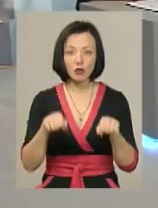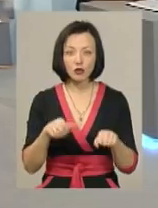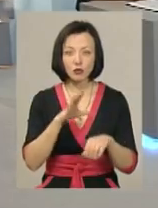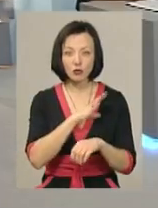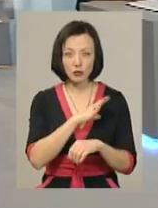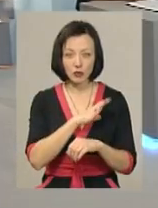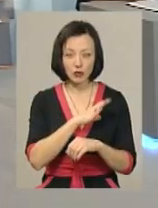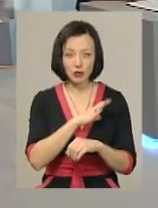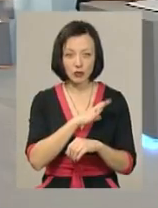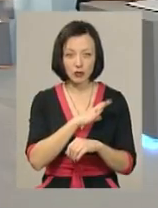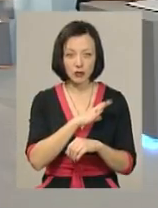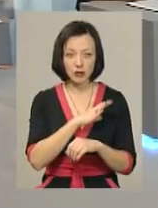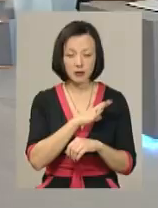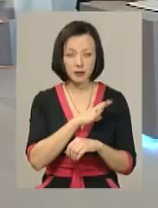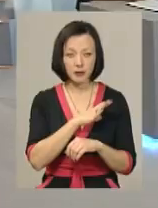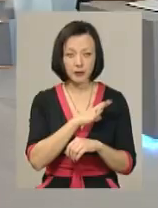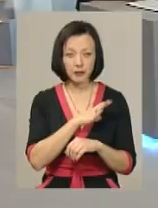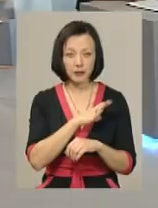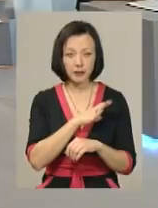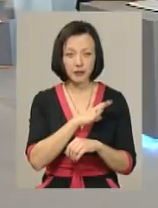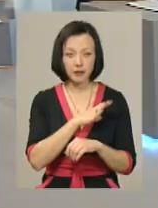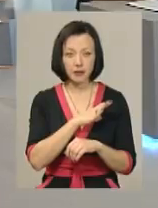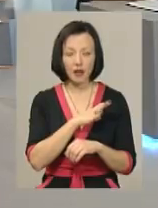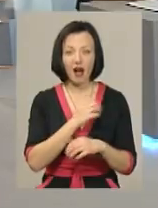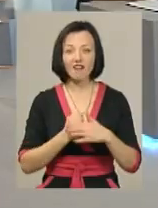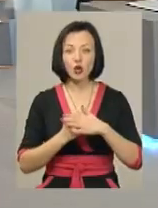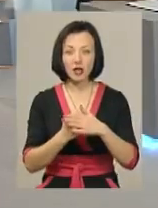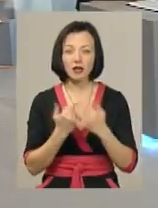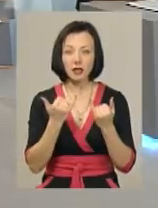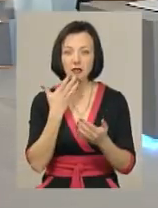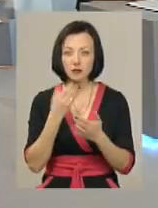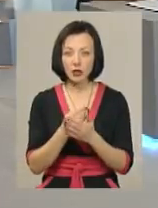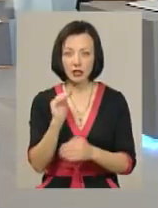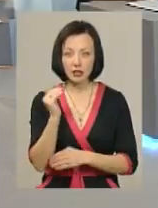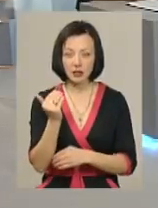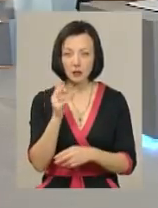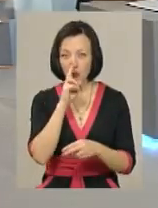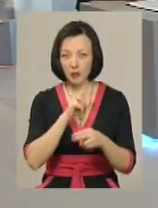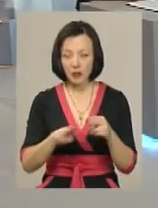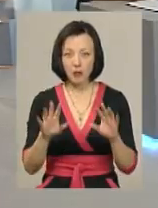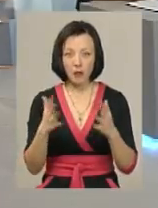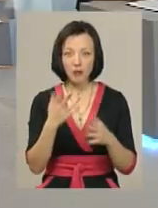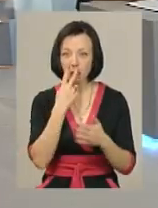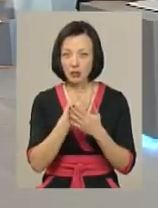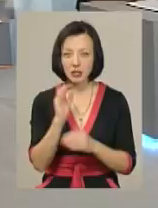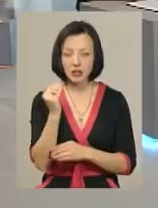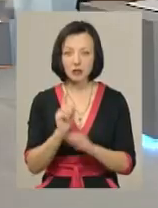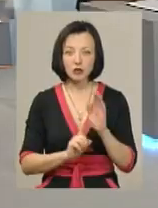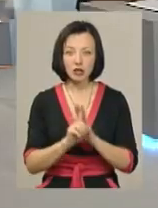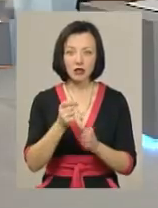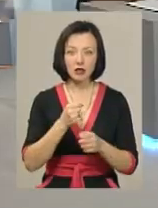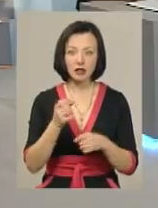бути Ну не непереборним авторитетом для своєї дитини да опустили цей момент ви бачите що дитина починає